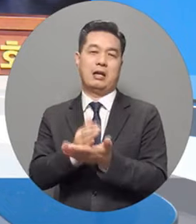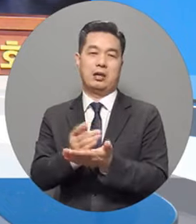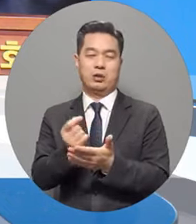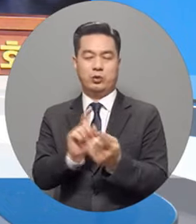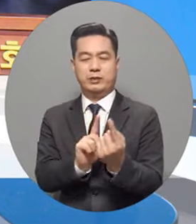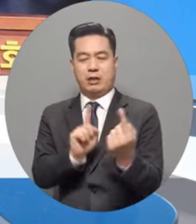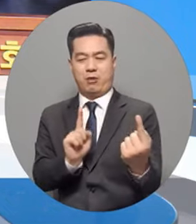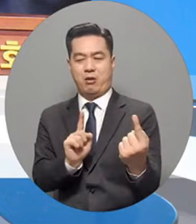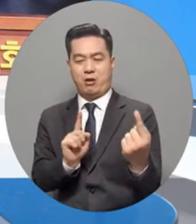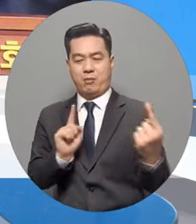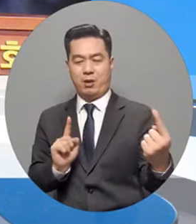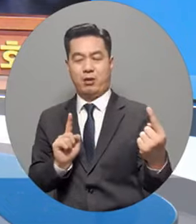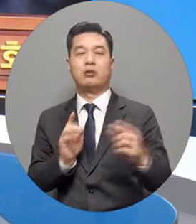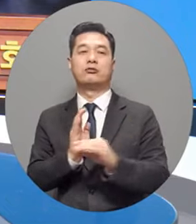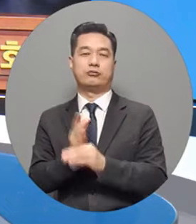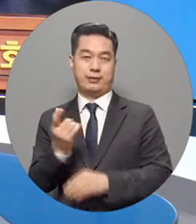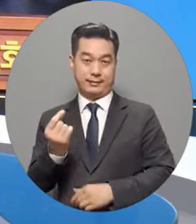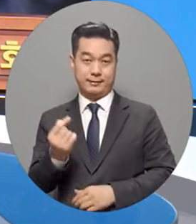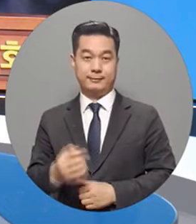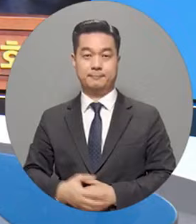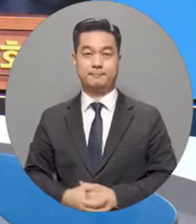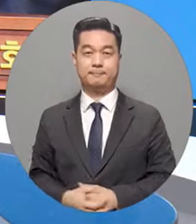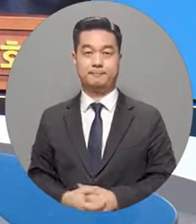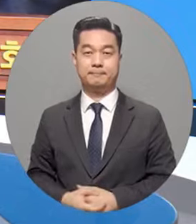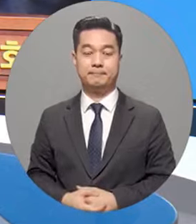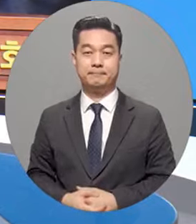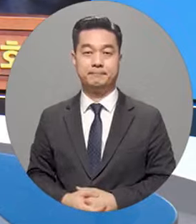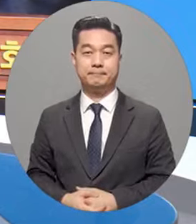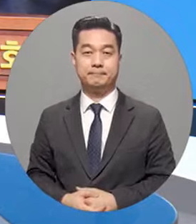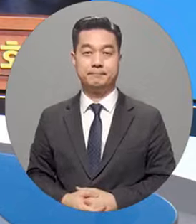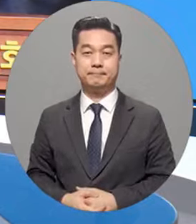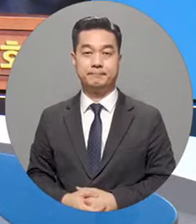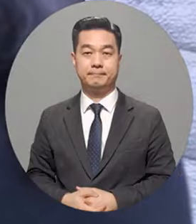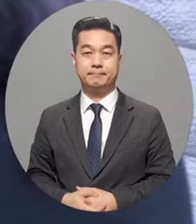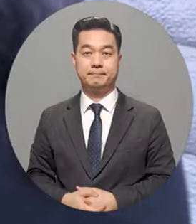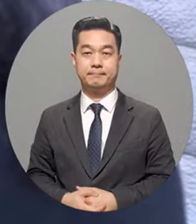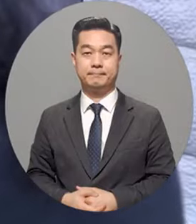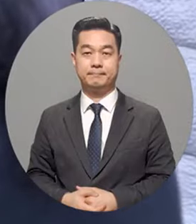두는 모양새입니다. 신준명 기자가 취재했습니다.